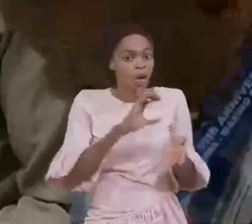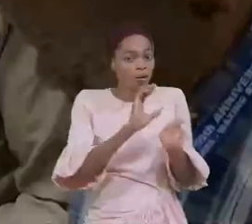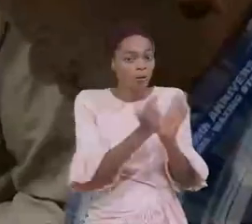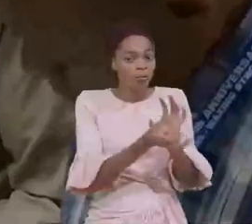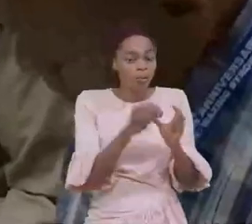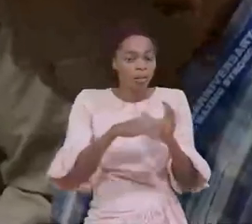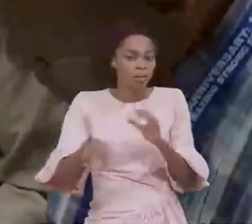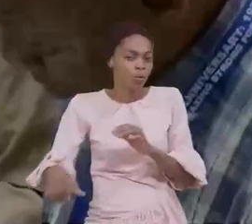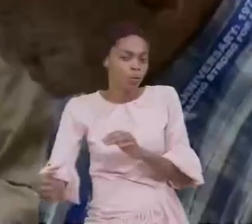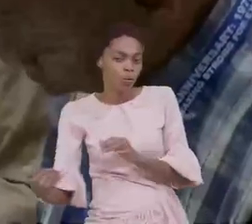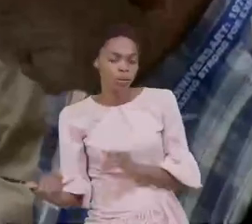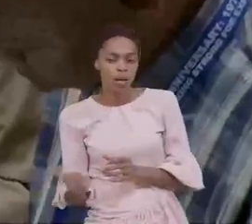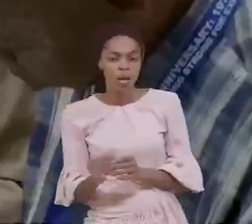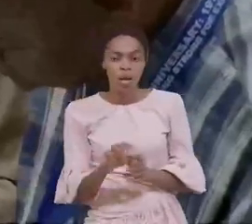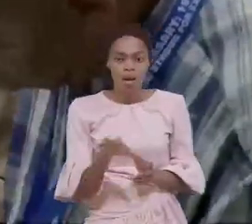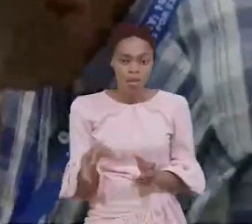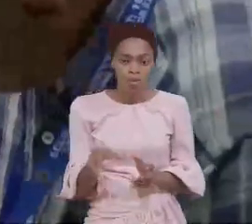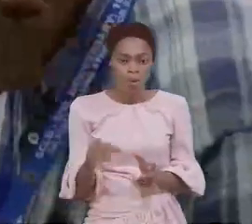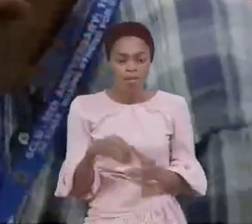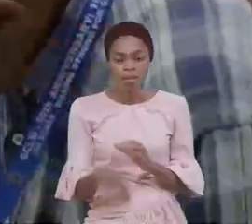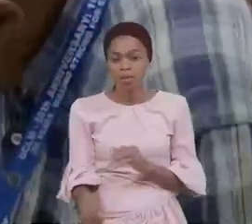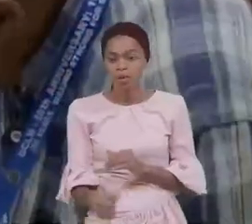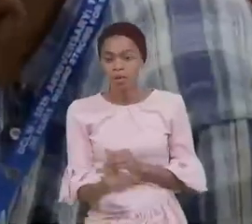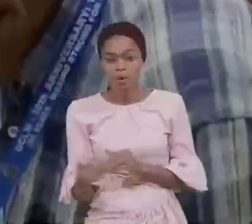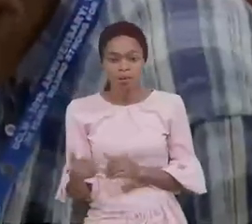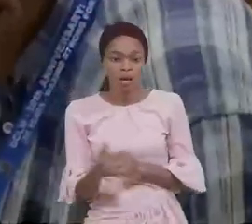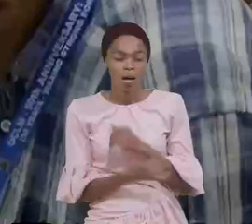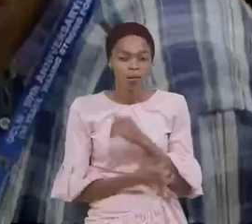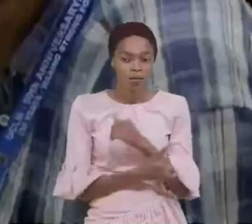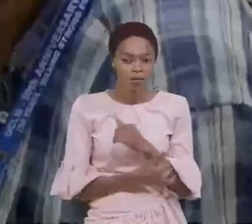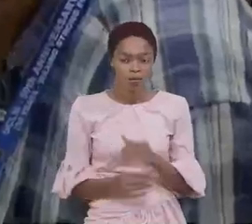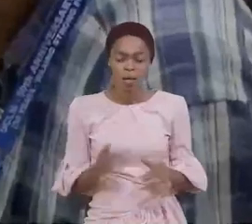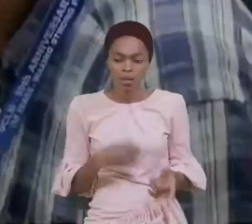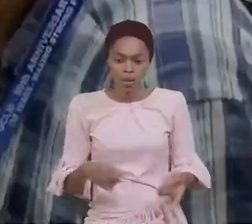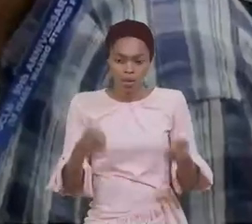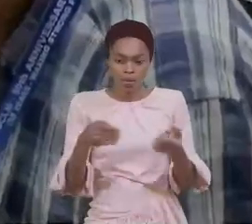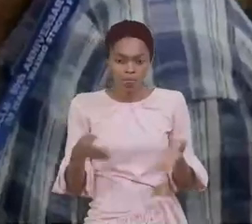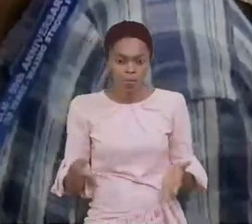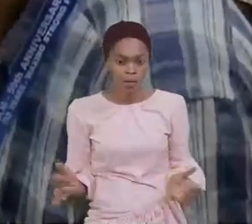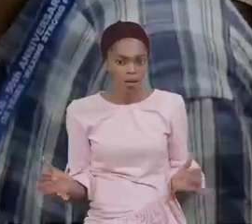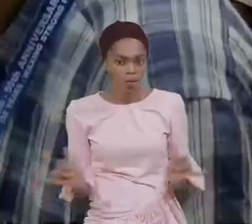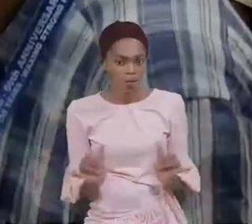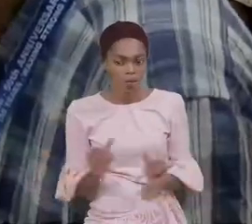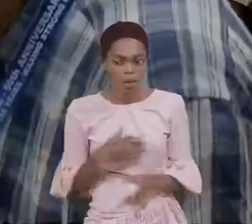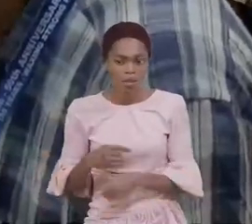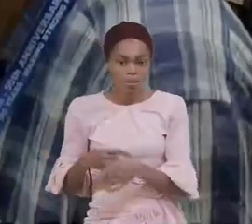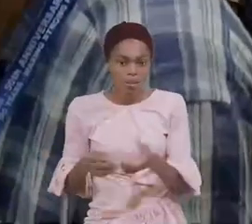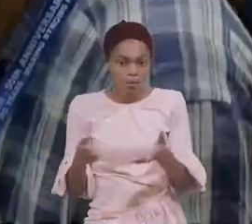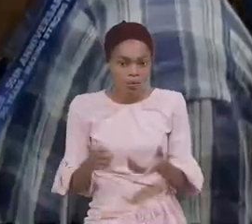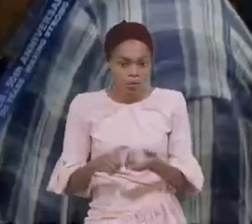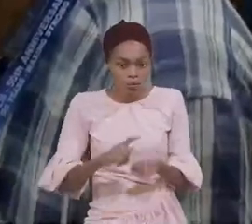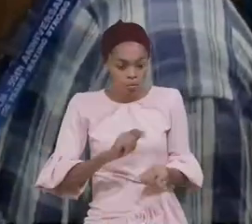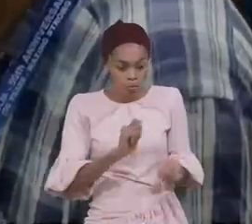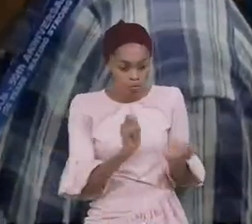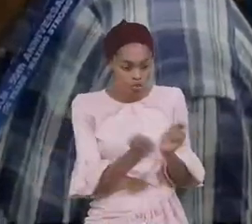dans d'autres territoires géographiques, comme d'aucuns sont convertis. Ils sont venus ici pour tourner